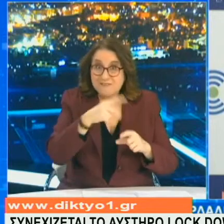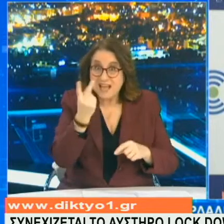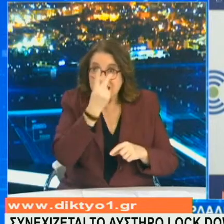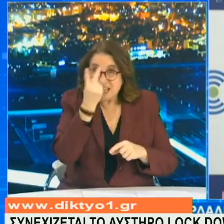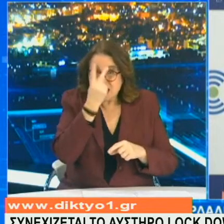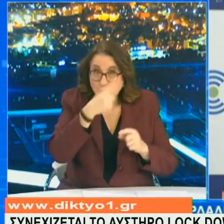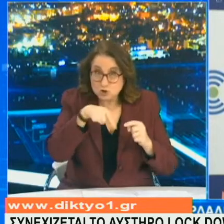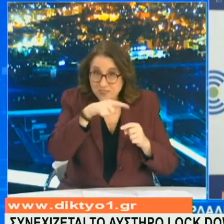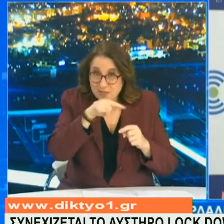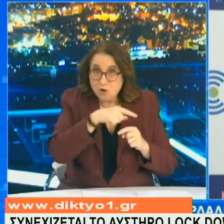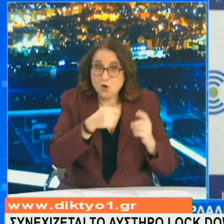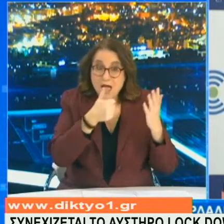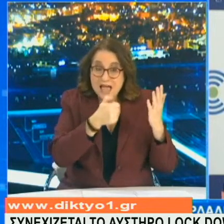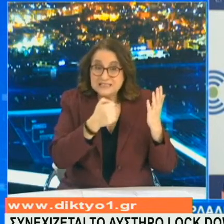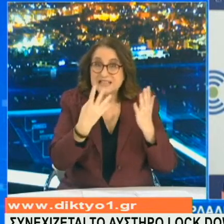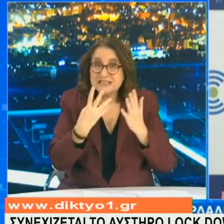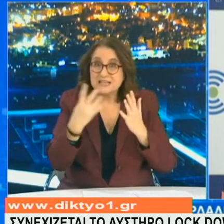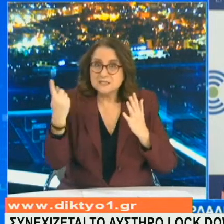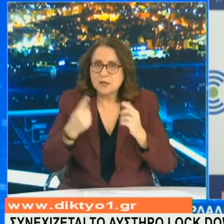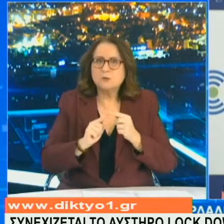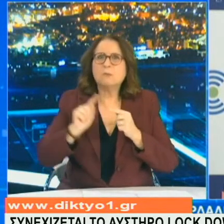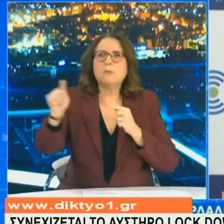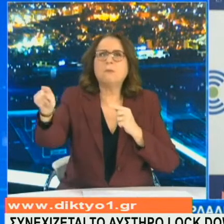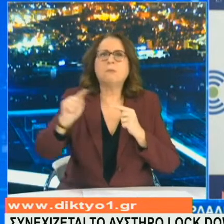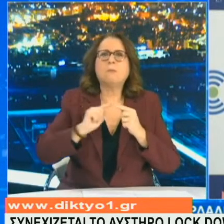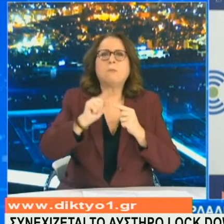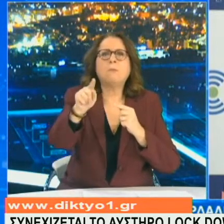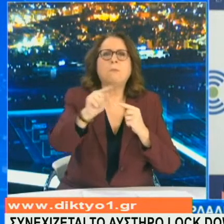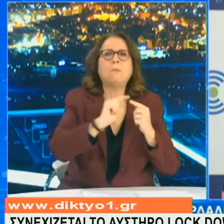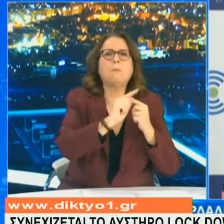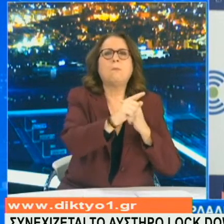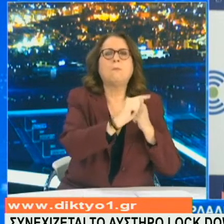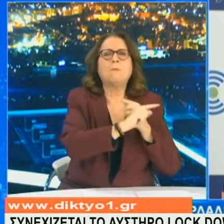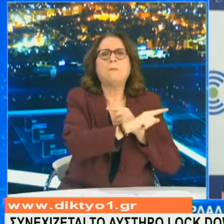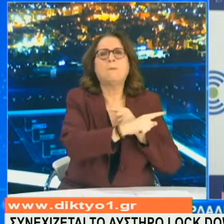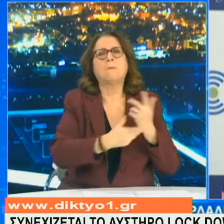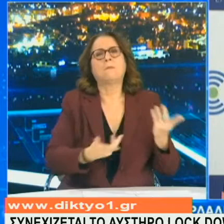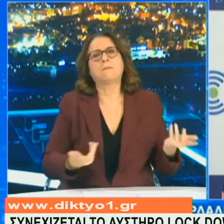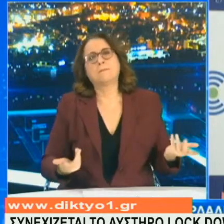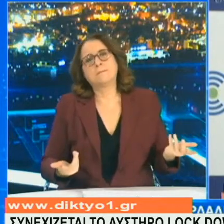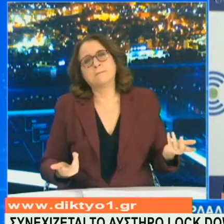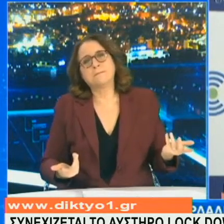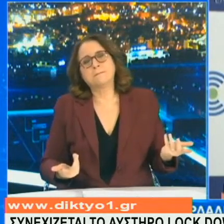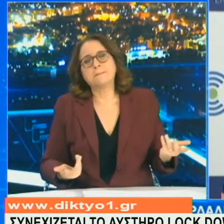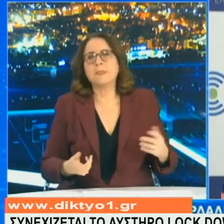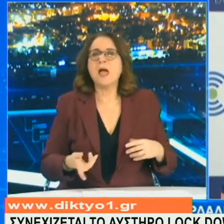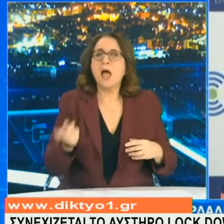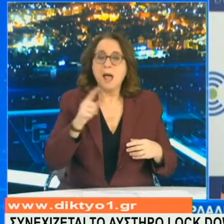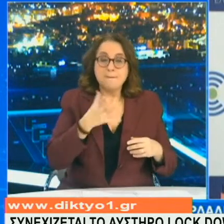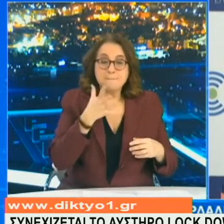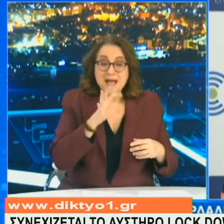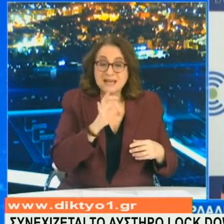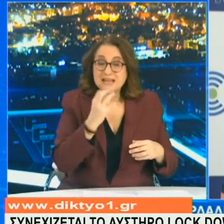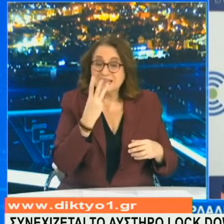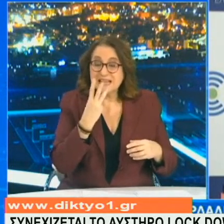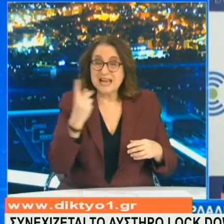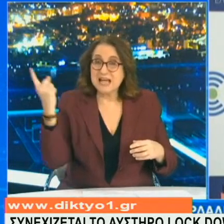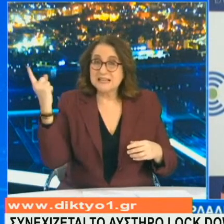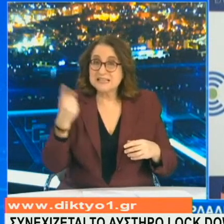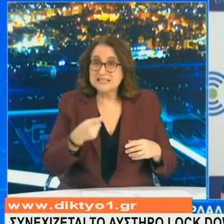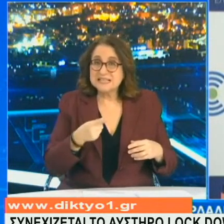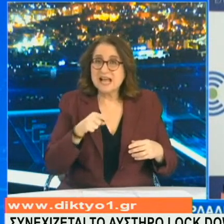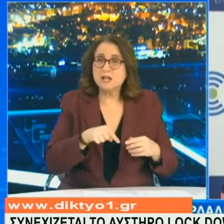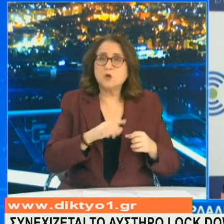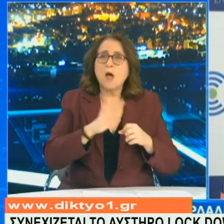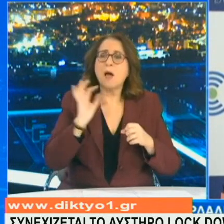των στενών τους επαφών είχαν τουλάχιστον μία μετακίνηση προς άλλες περιοχές της Βιωτίας. Ενώ το 53% των κρουσμάτων και των